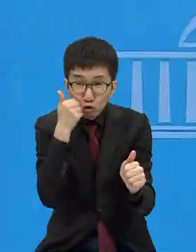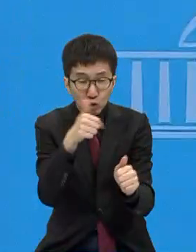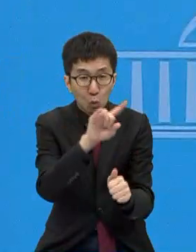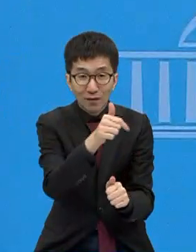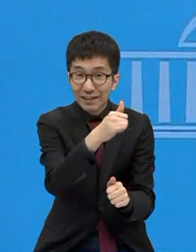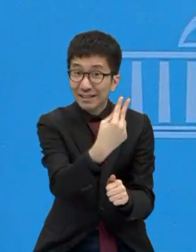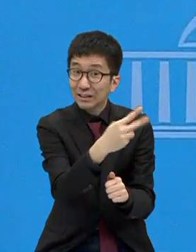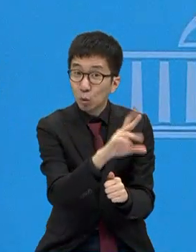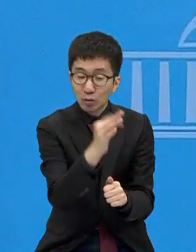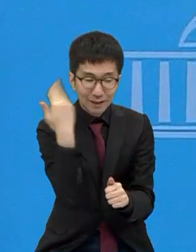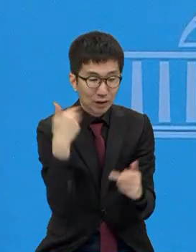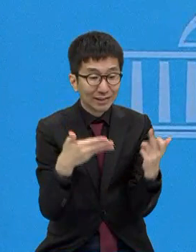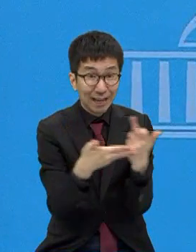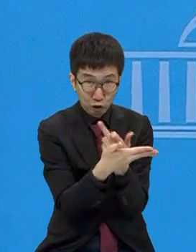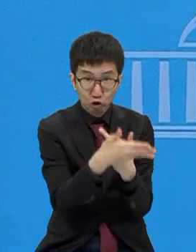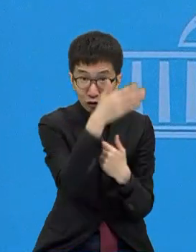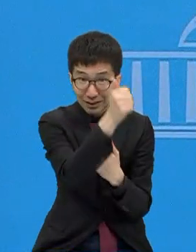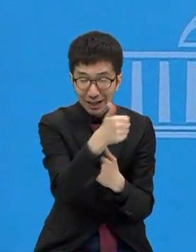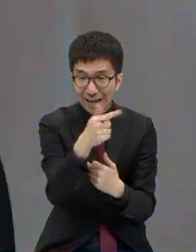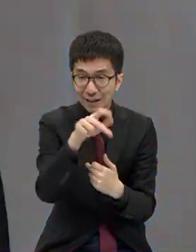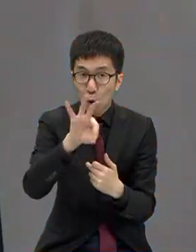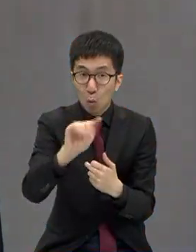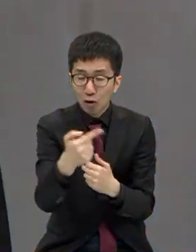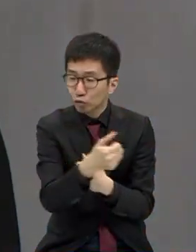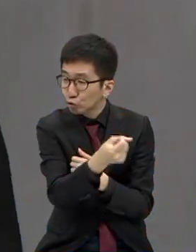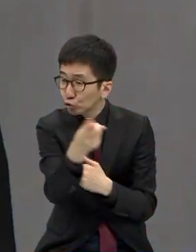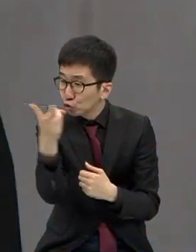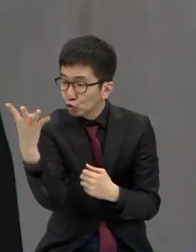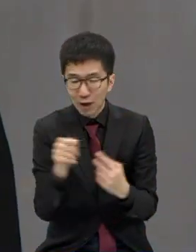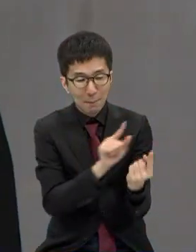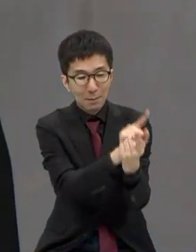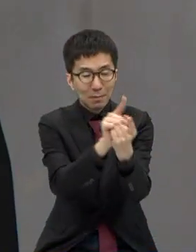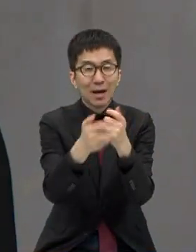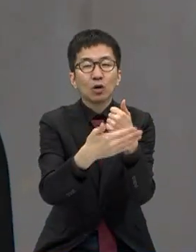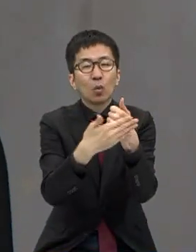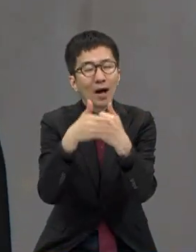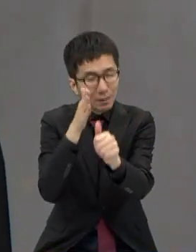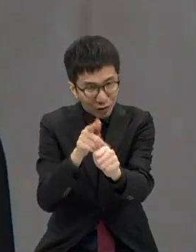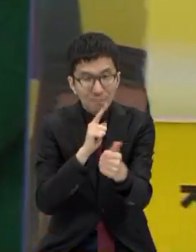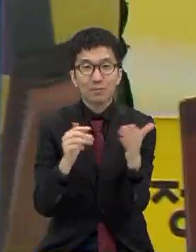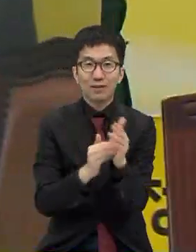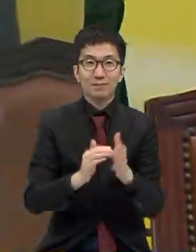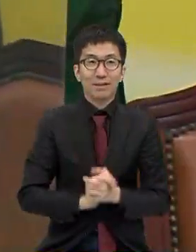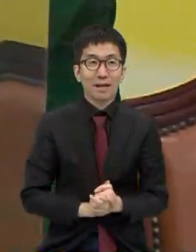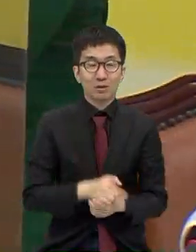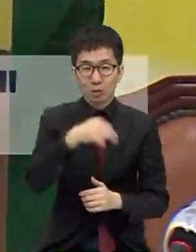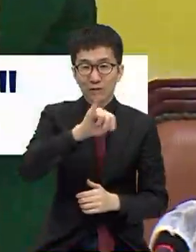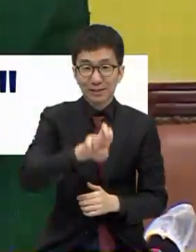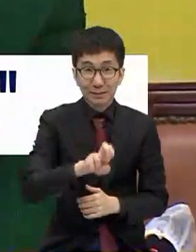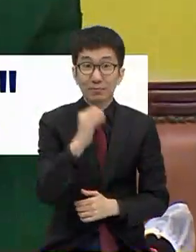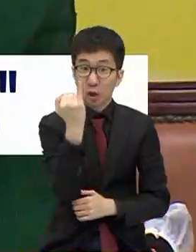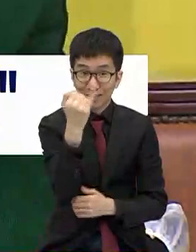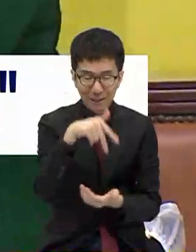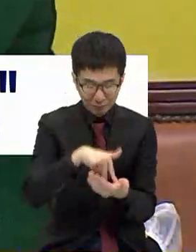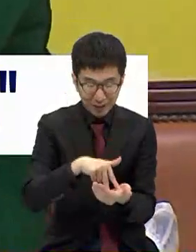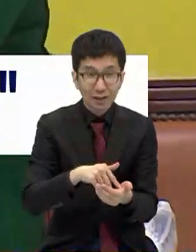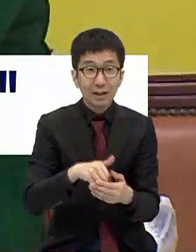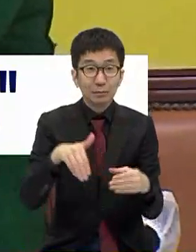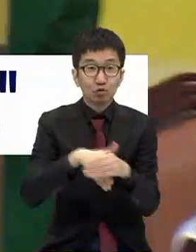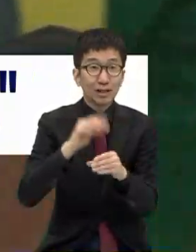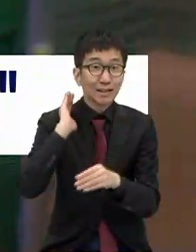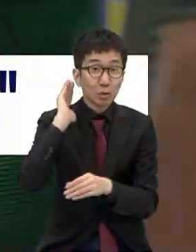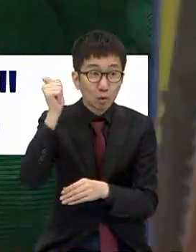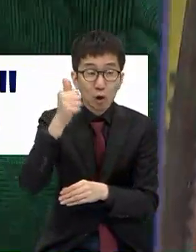전 제주지사 그리고 나경원 전 의원도 만나 조력을 요청했습니다. 심상정 정의당 후보는 문재인